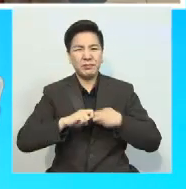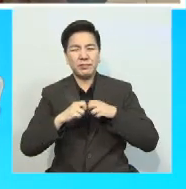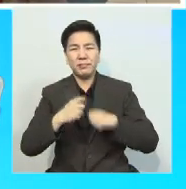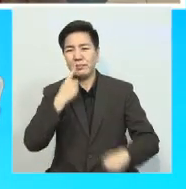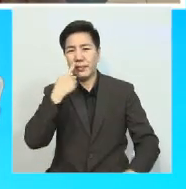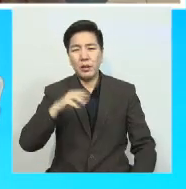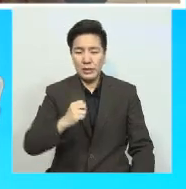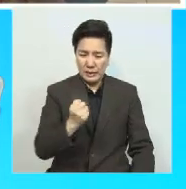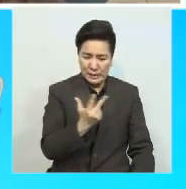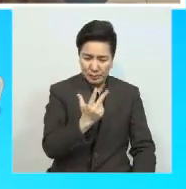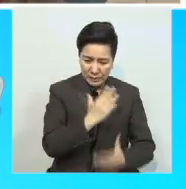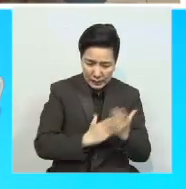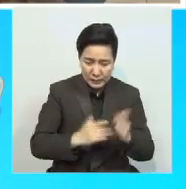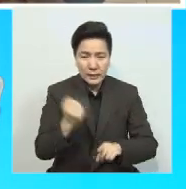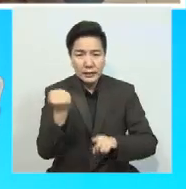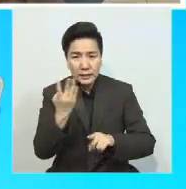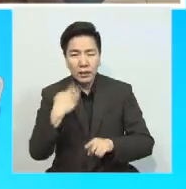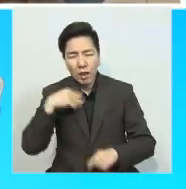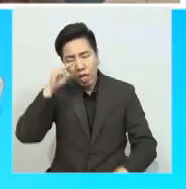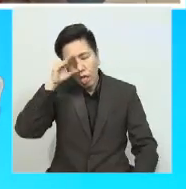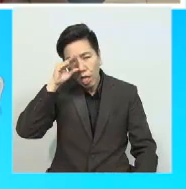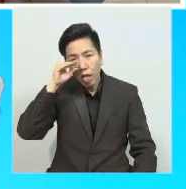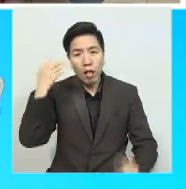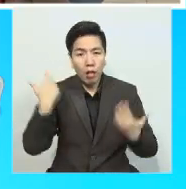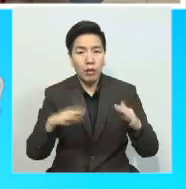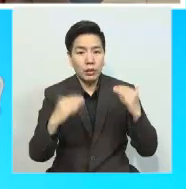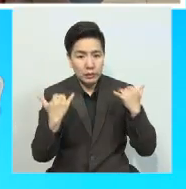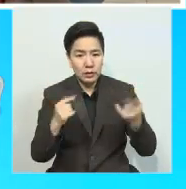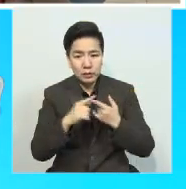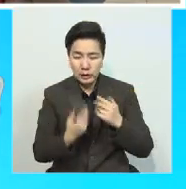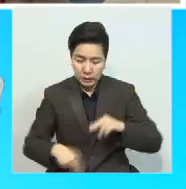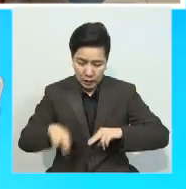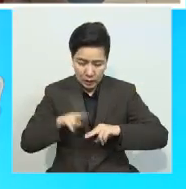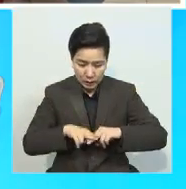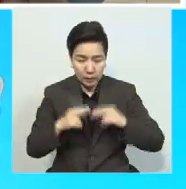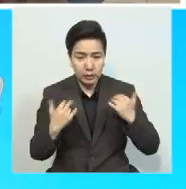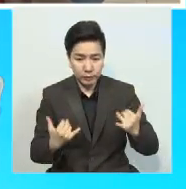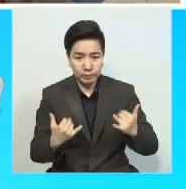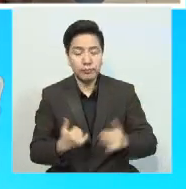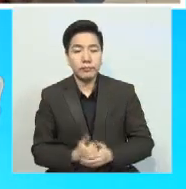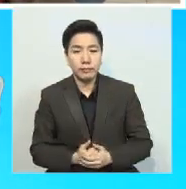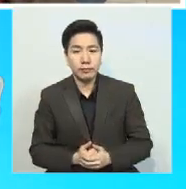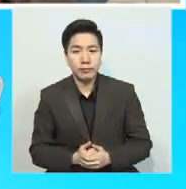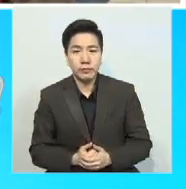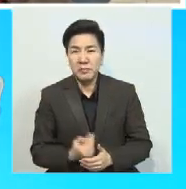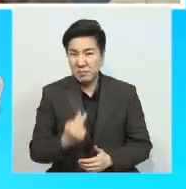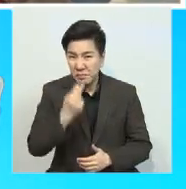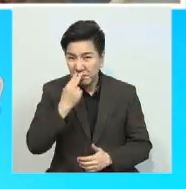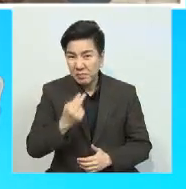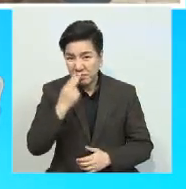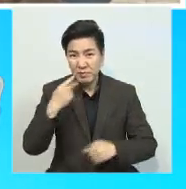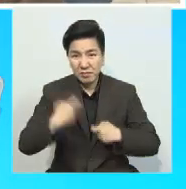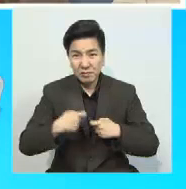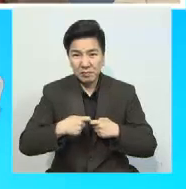แกตื่นบางทีตีสามครึ่งตีสี่แล้วก็นอนไม่หลับแล้วแล้วก็ลุกมานั่ง มันหายใจลำบากไหมคะเพราะว่า